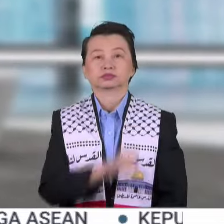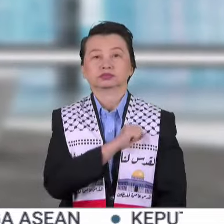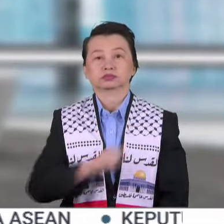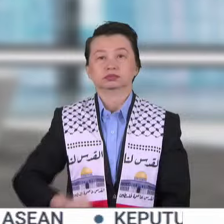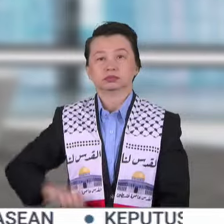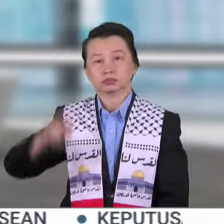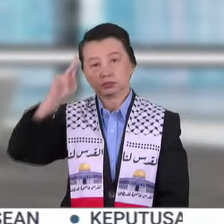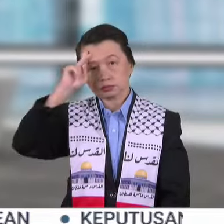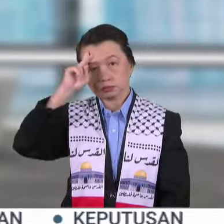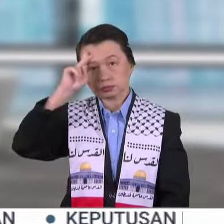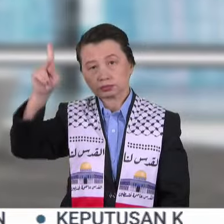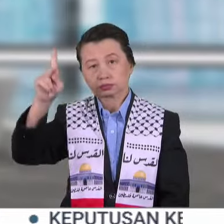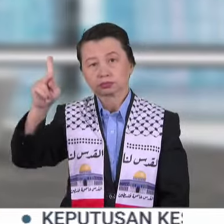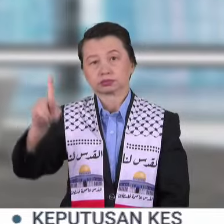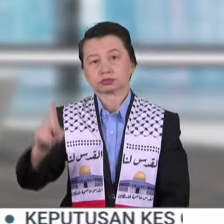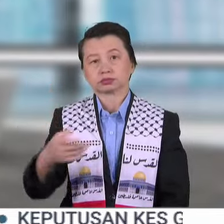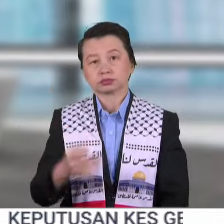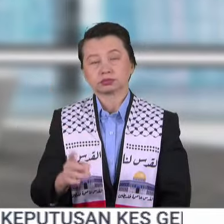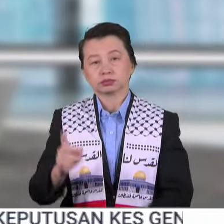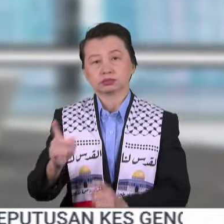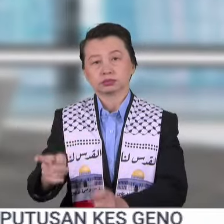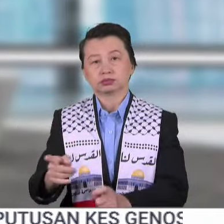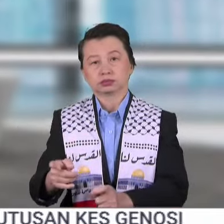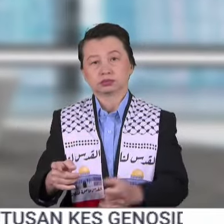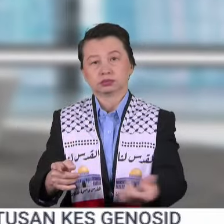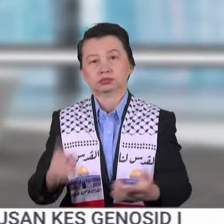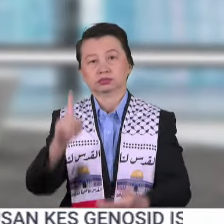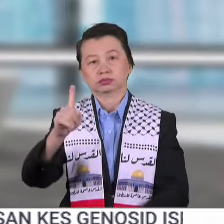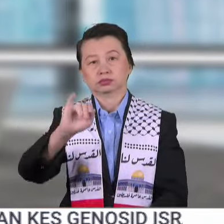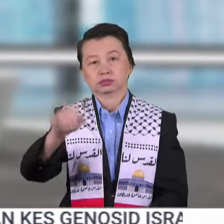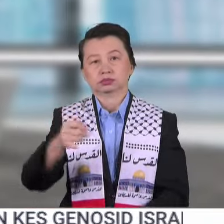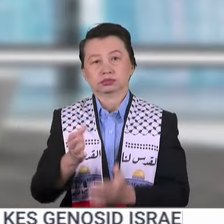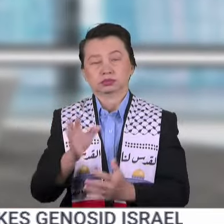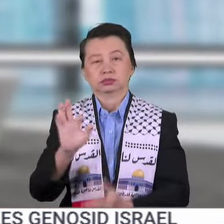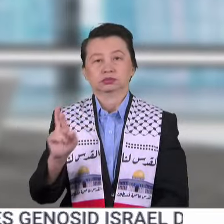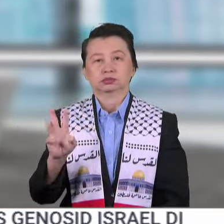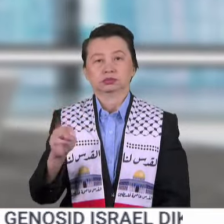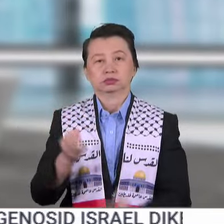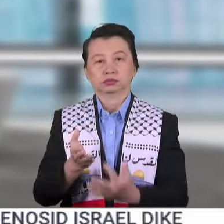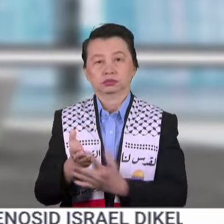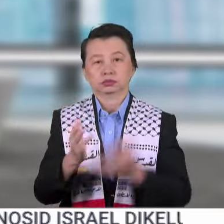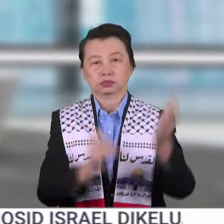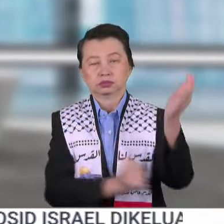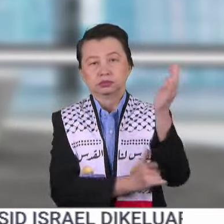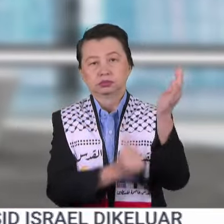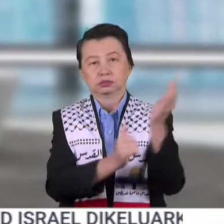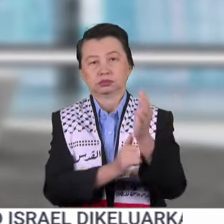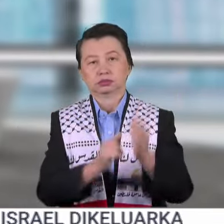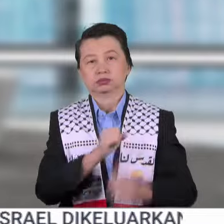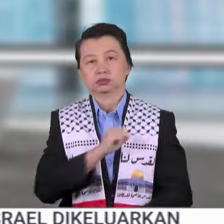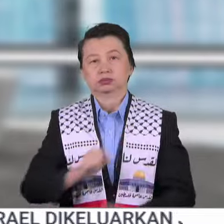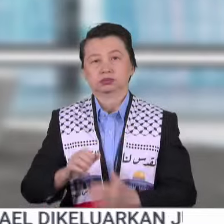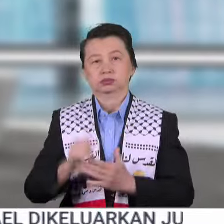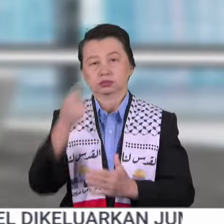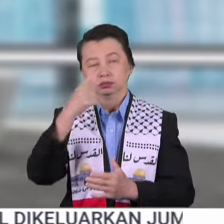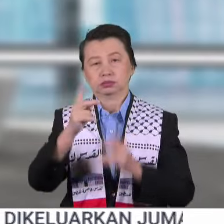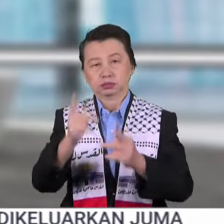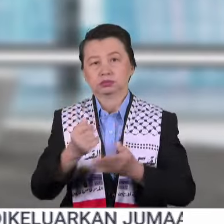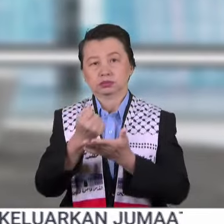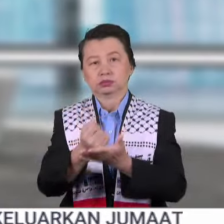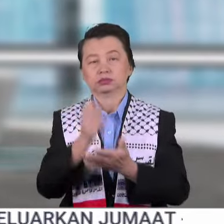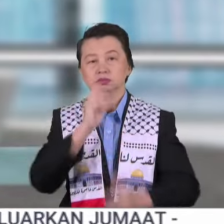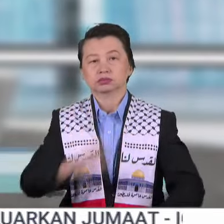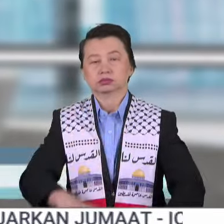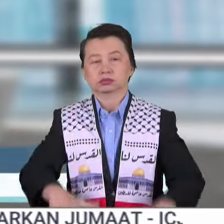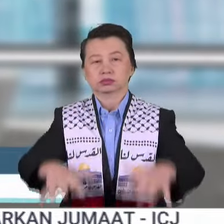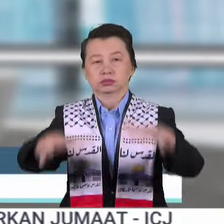Sultan Kelantan, Sultan Muhammad Kalima mengurniakan sumbangan sejuta ringgit melalui Yayasan Sultan Kelantan Darul Naim bagi membantu penduduk terjejas